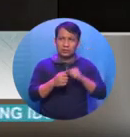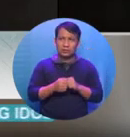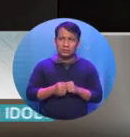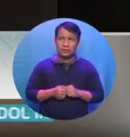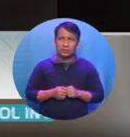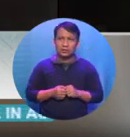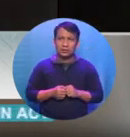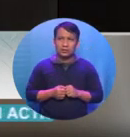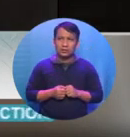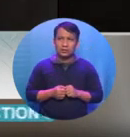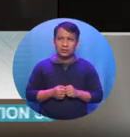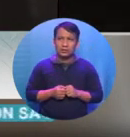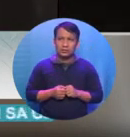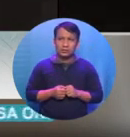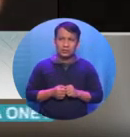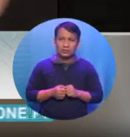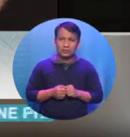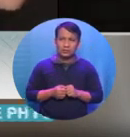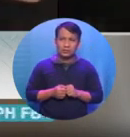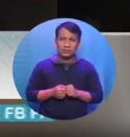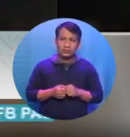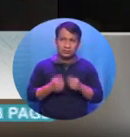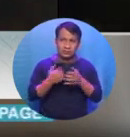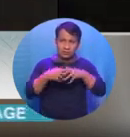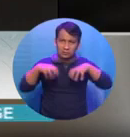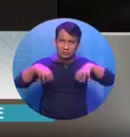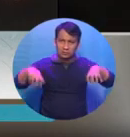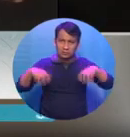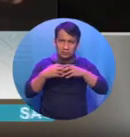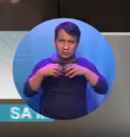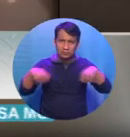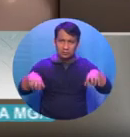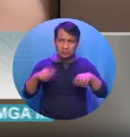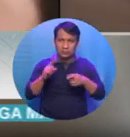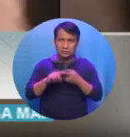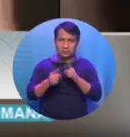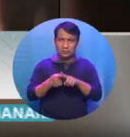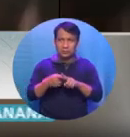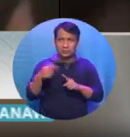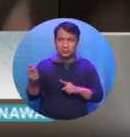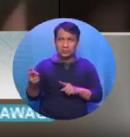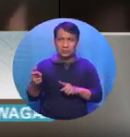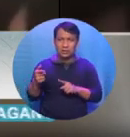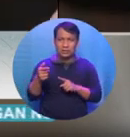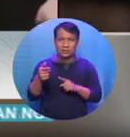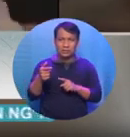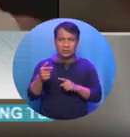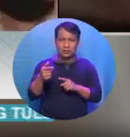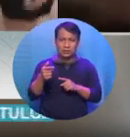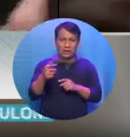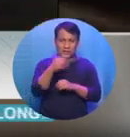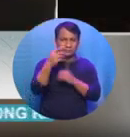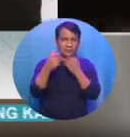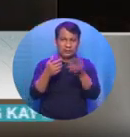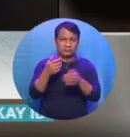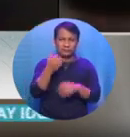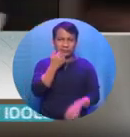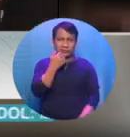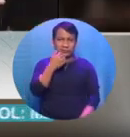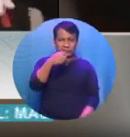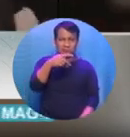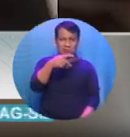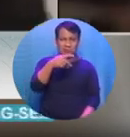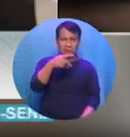niya? Hindi sir, sa Pakistani daw sir, sabi ng ano, yung mga kaibigan niya. Pakistani? Pero anong trabaho